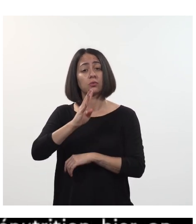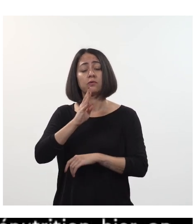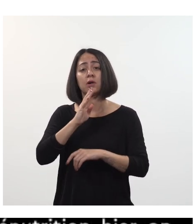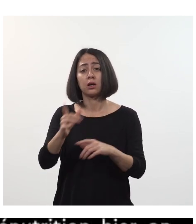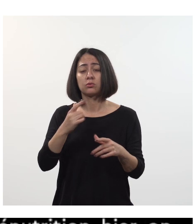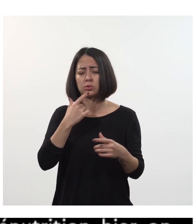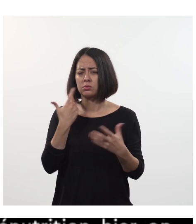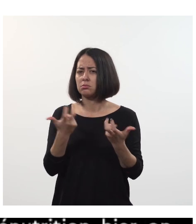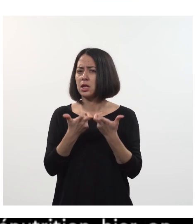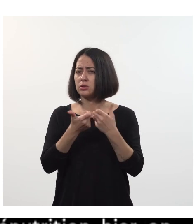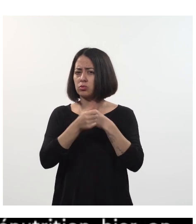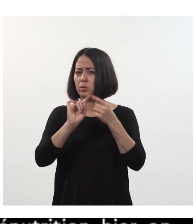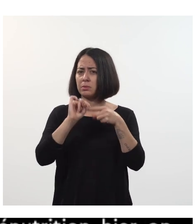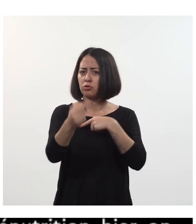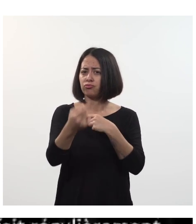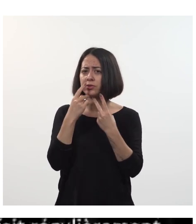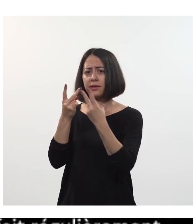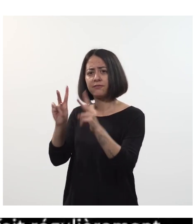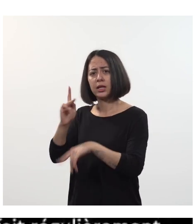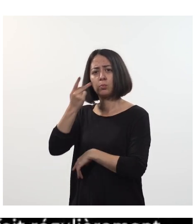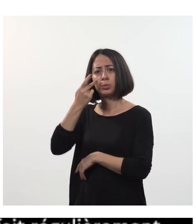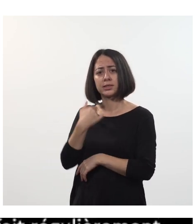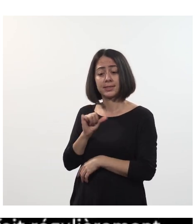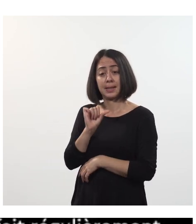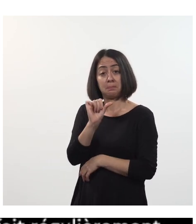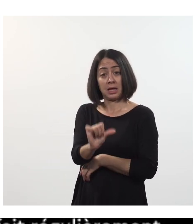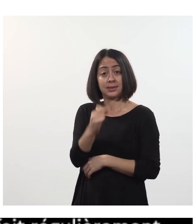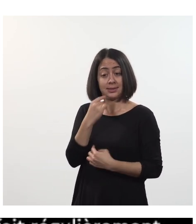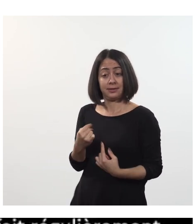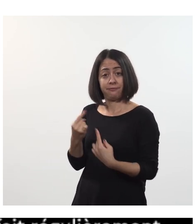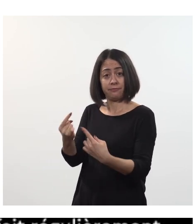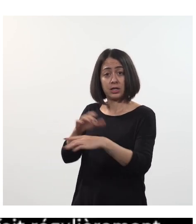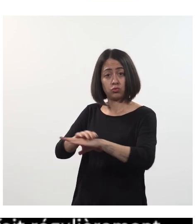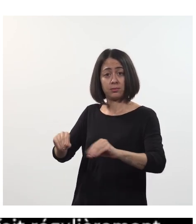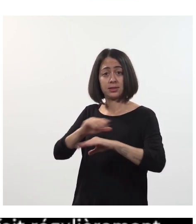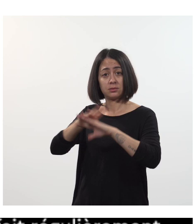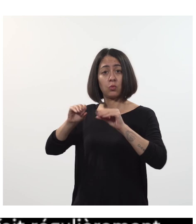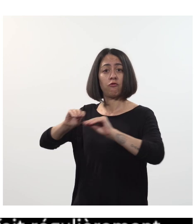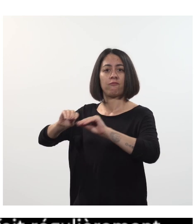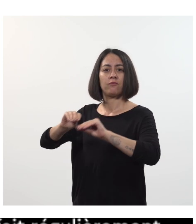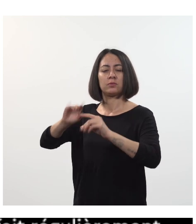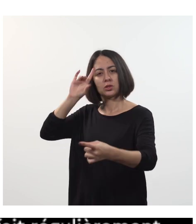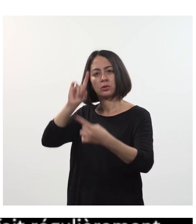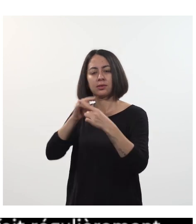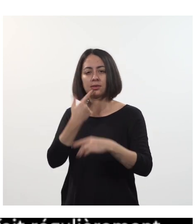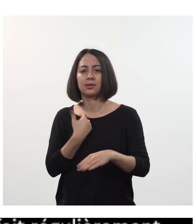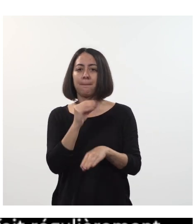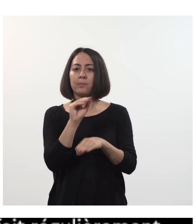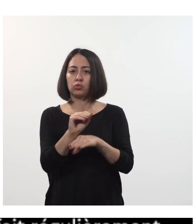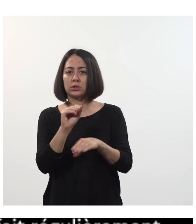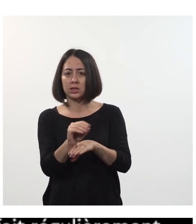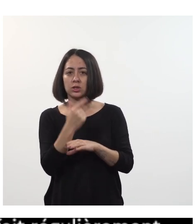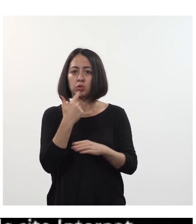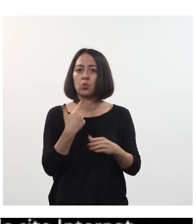semaine prochaine, on sera sur Poitiers mardi pour une formation nutrition et handicap. On collabore également aux